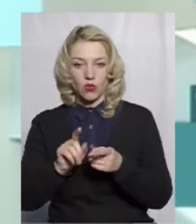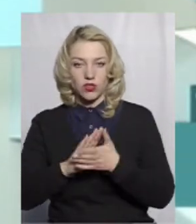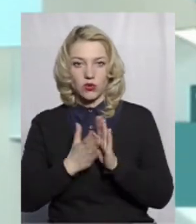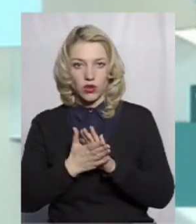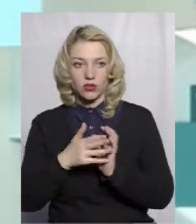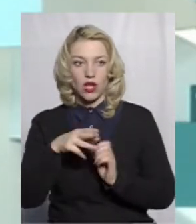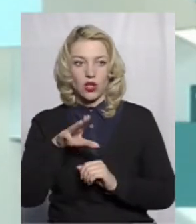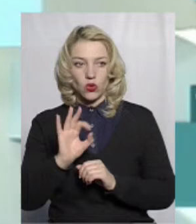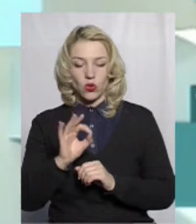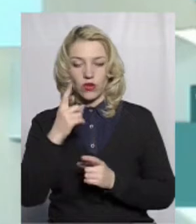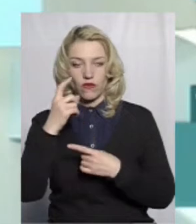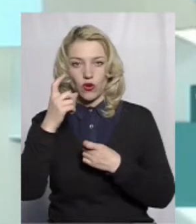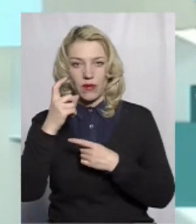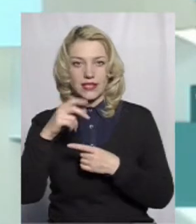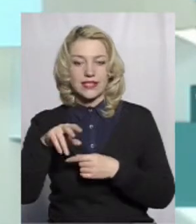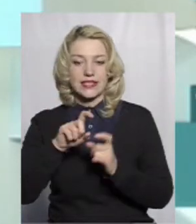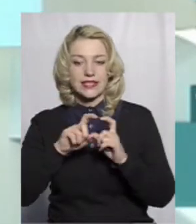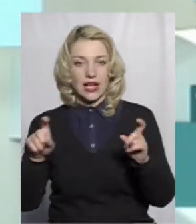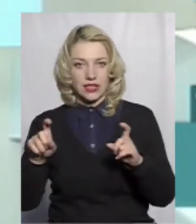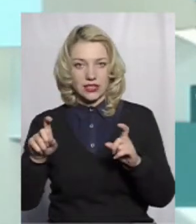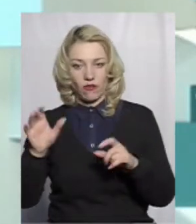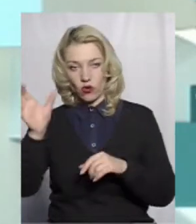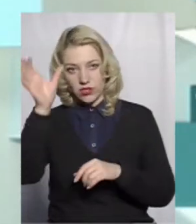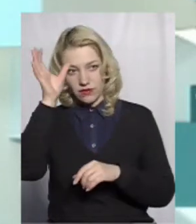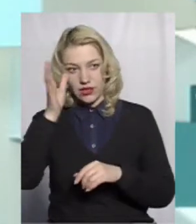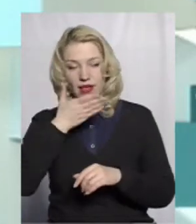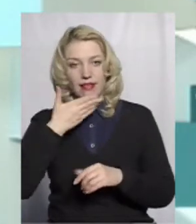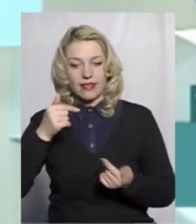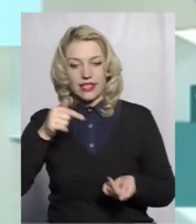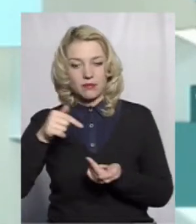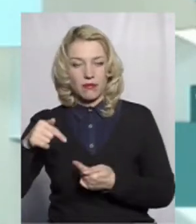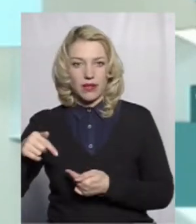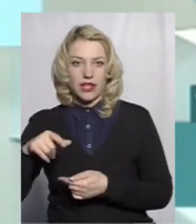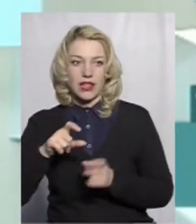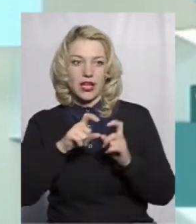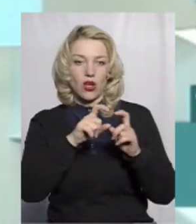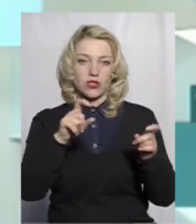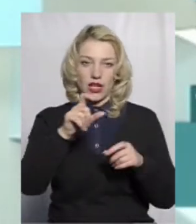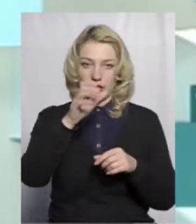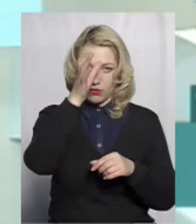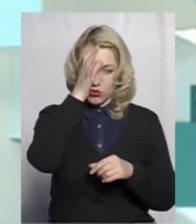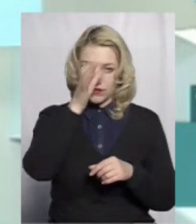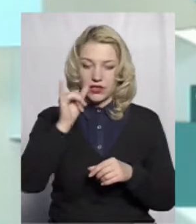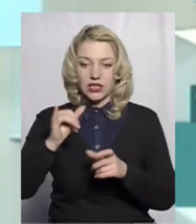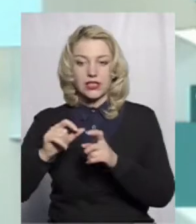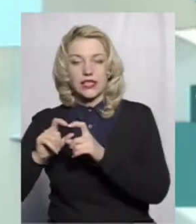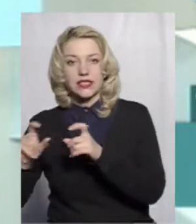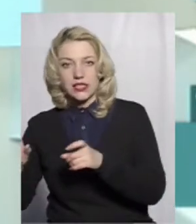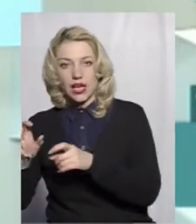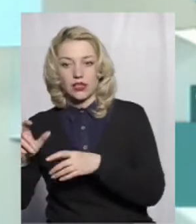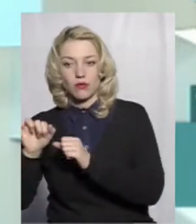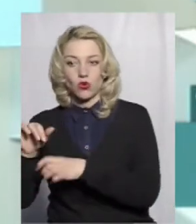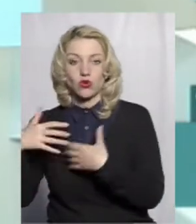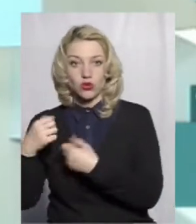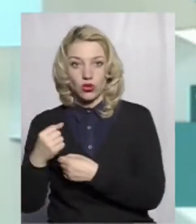то і інформація із закладів освіти не співпадала із інформацією закладів охорони здоров'я. Тому що одні донесли...